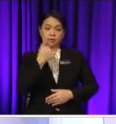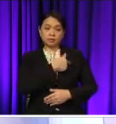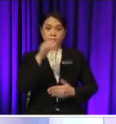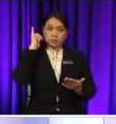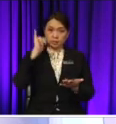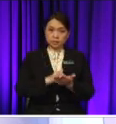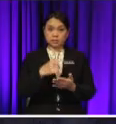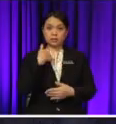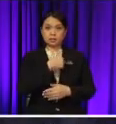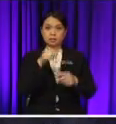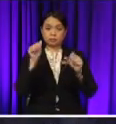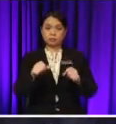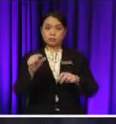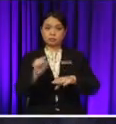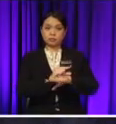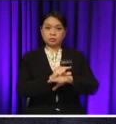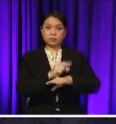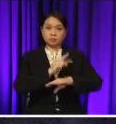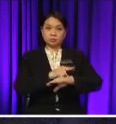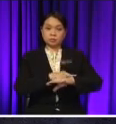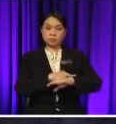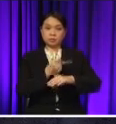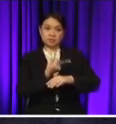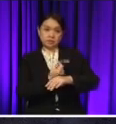sedikit salah tuh bisa salah